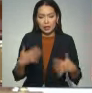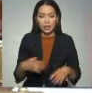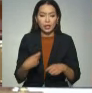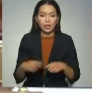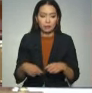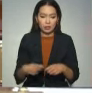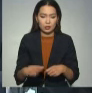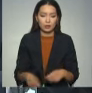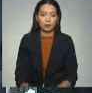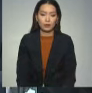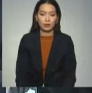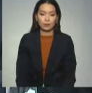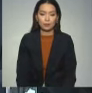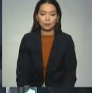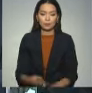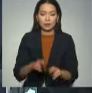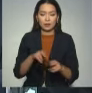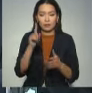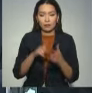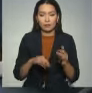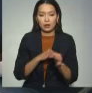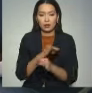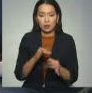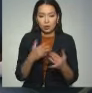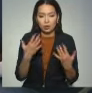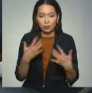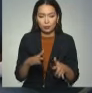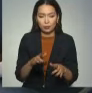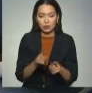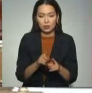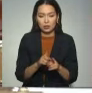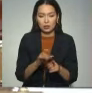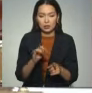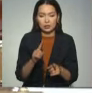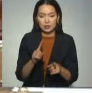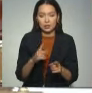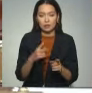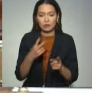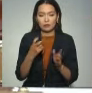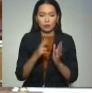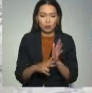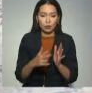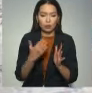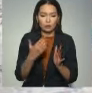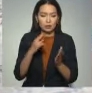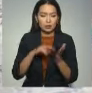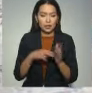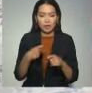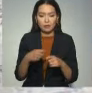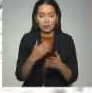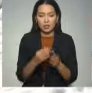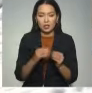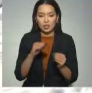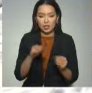считает Касым-Жомарт Токаев. В этом году реализовано всего 43 из 284 запланированных инвестпроектов. А это десятки